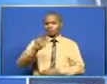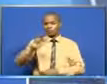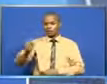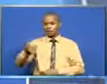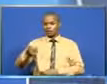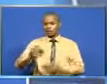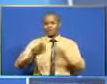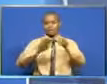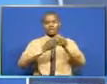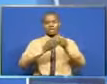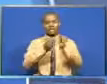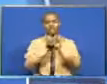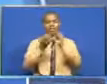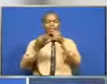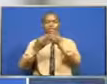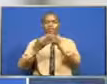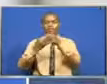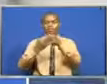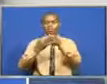4913 zilizopimwa.